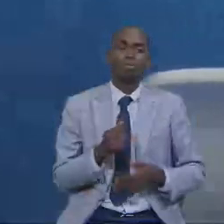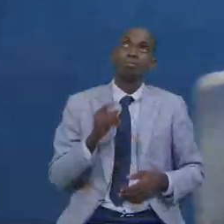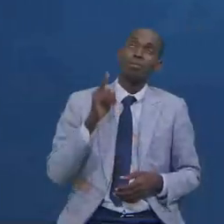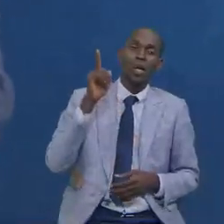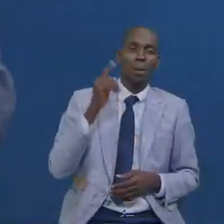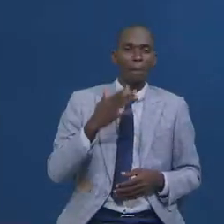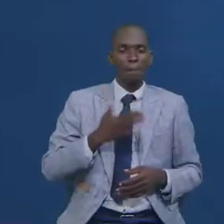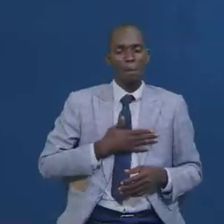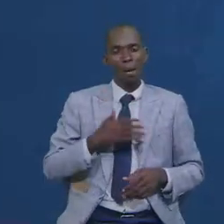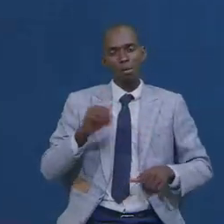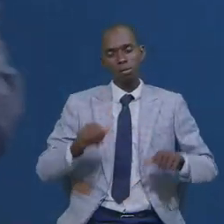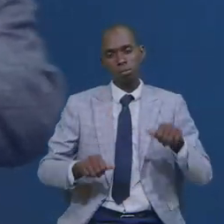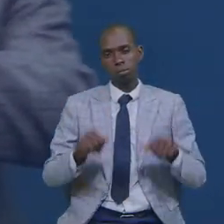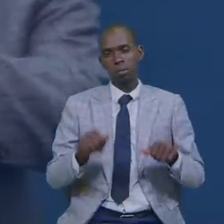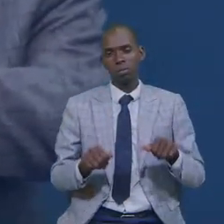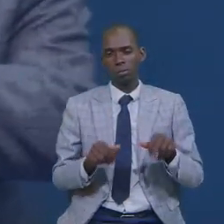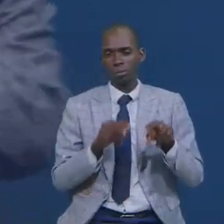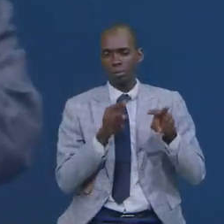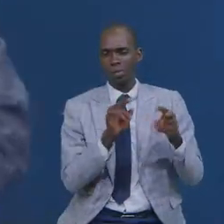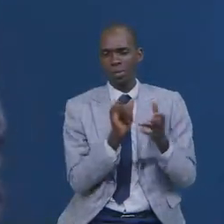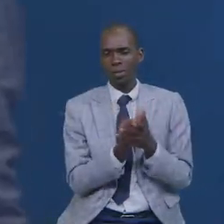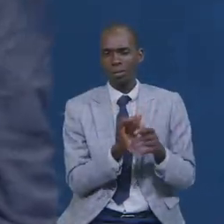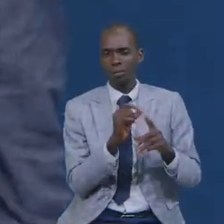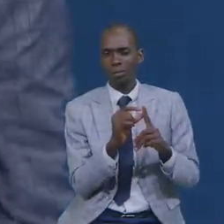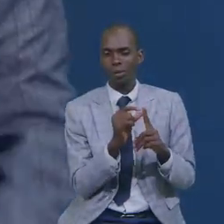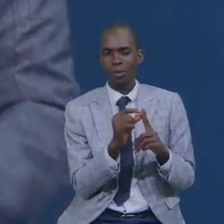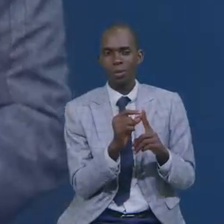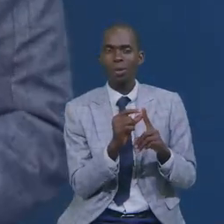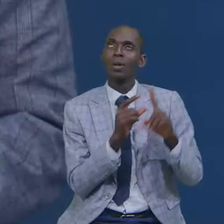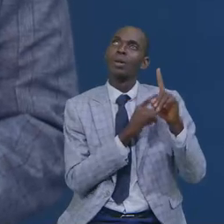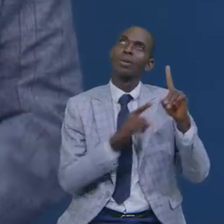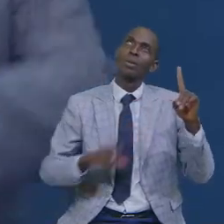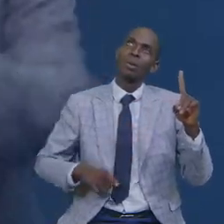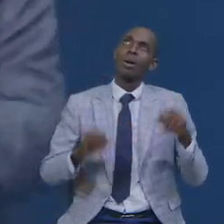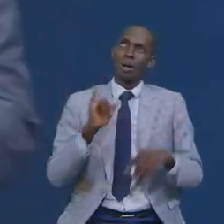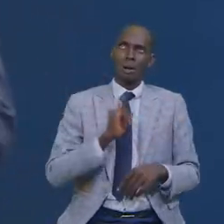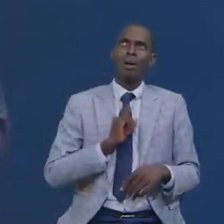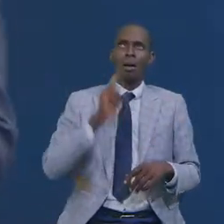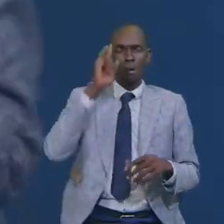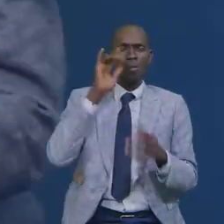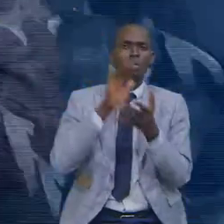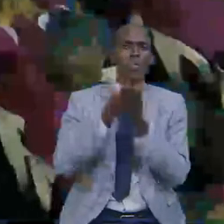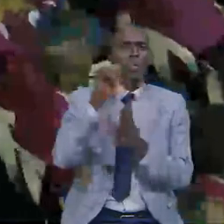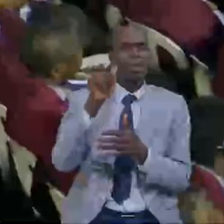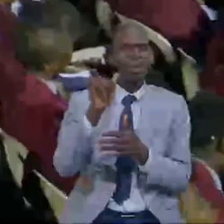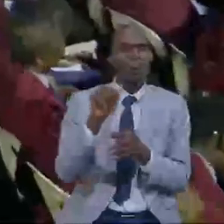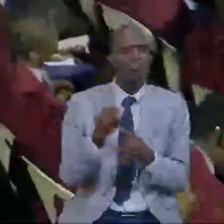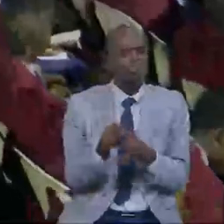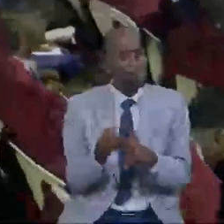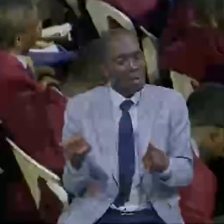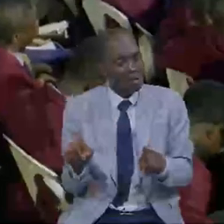de mon incrédulité vous voyez cela voyez cela seigneur je crois mais